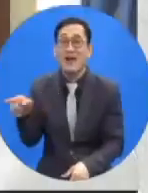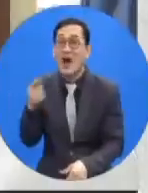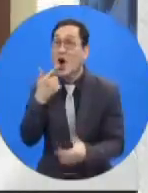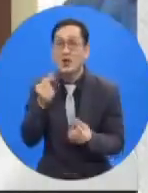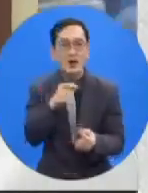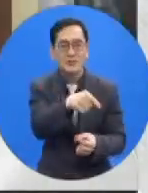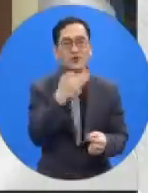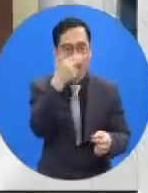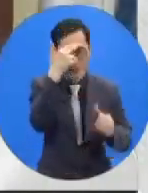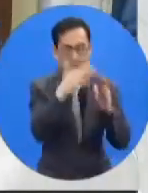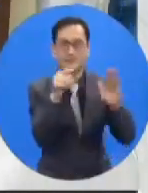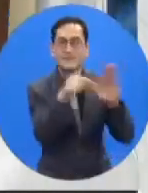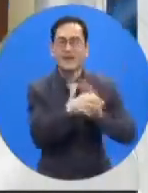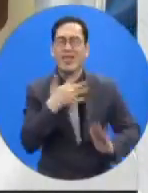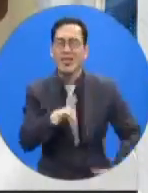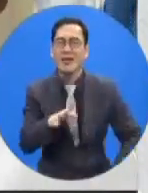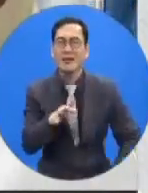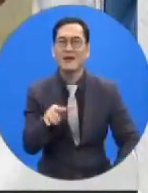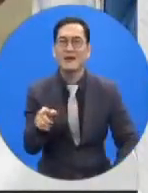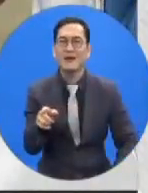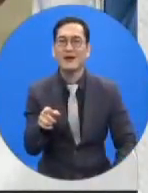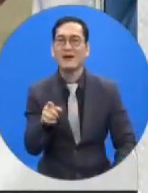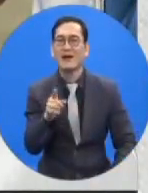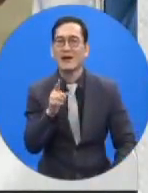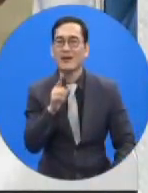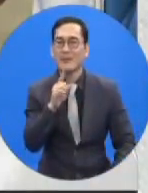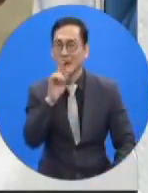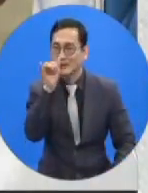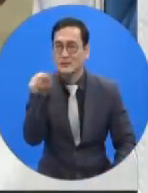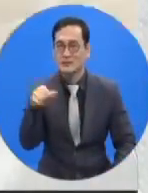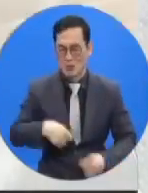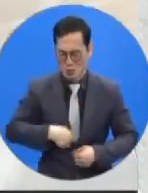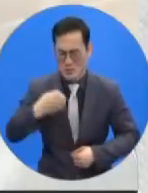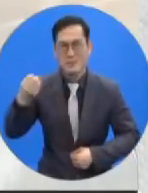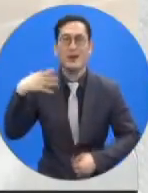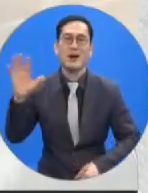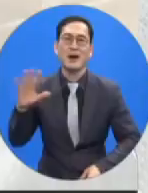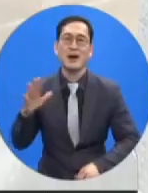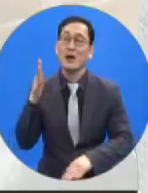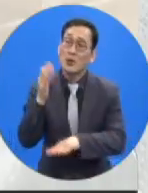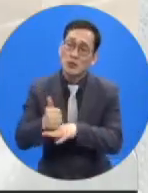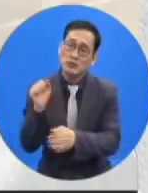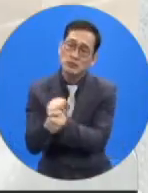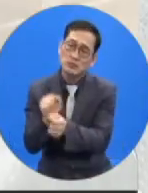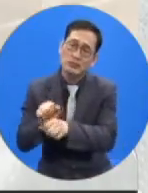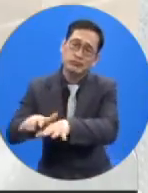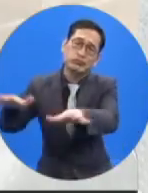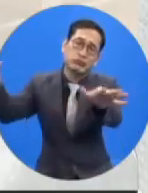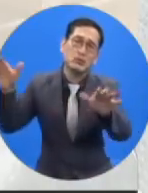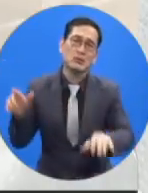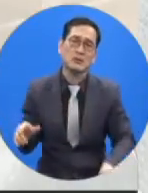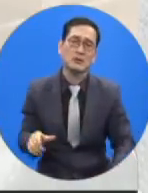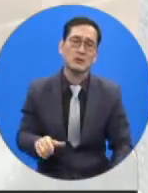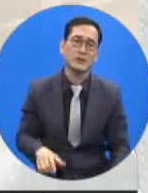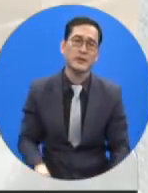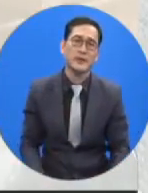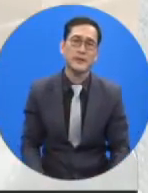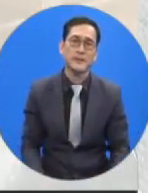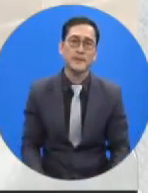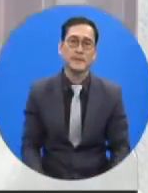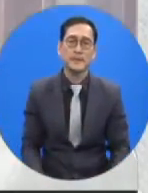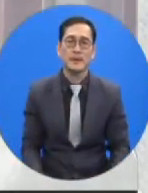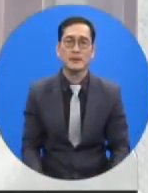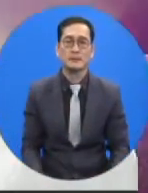과정에서 드러나지 않는 어떤 감염원을 알 수 없는 그런 전파자, 그러니까 확진자가 나올 가능성이 굉장히 높습니다. 예. 지금